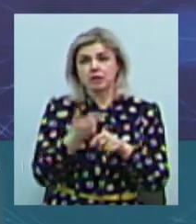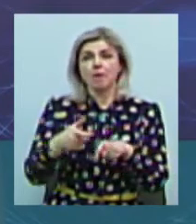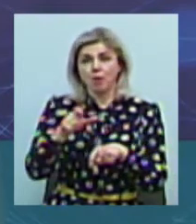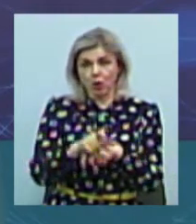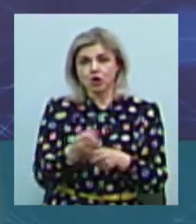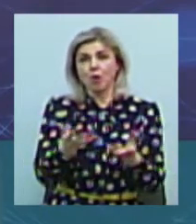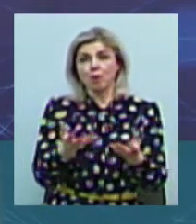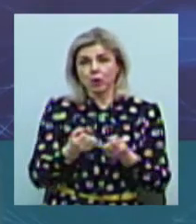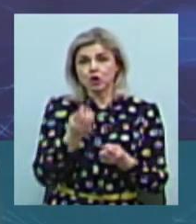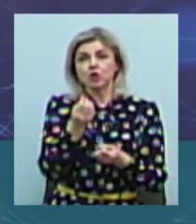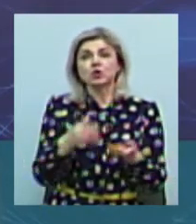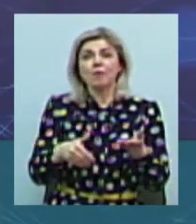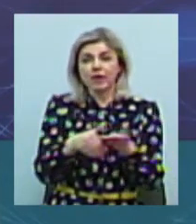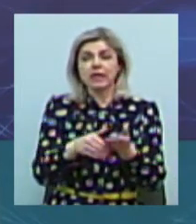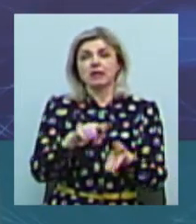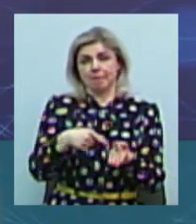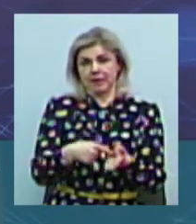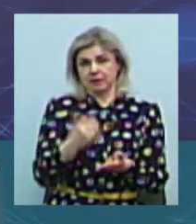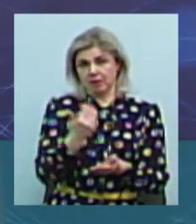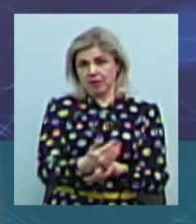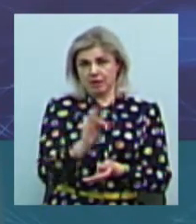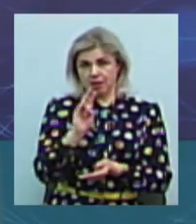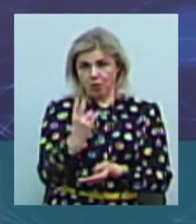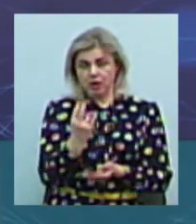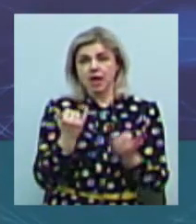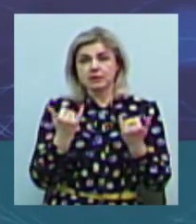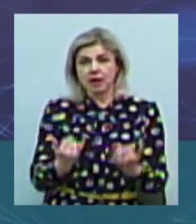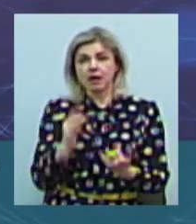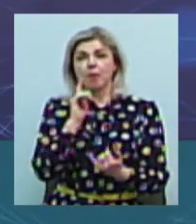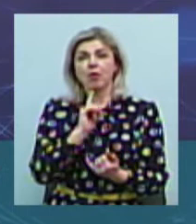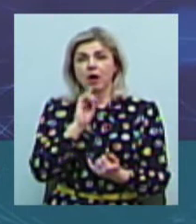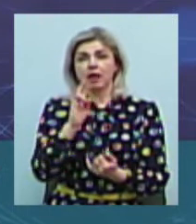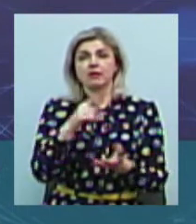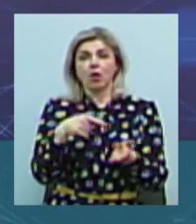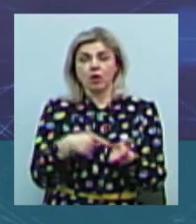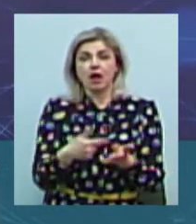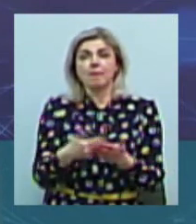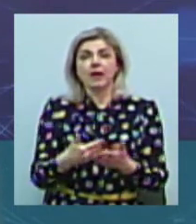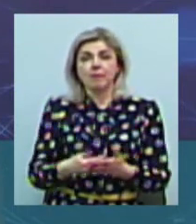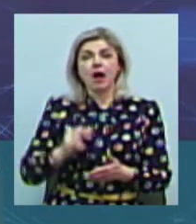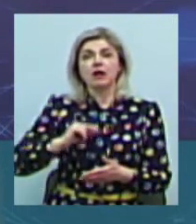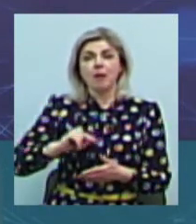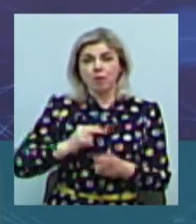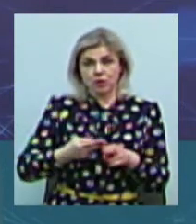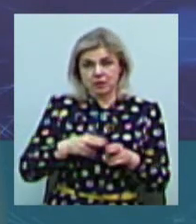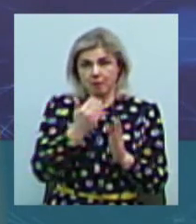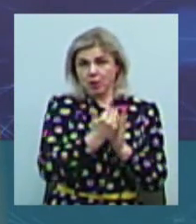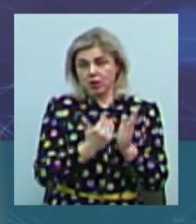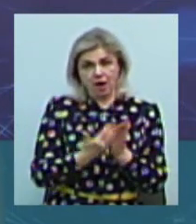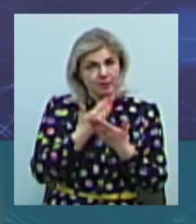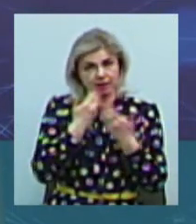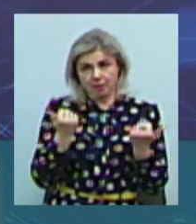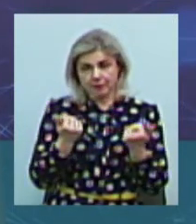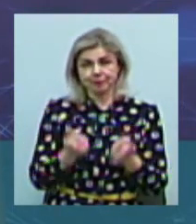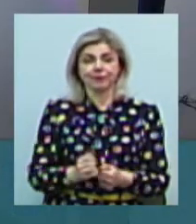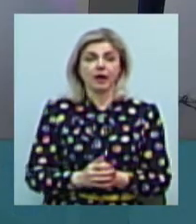місто Миколаїв. Тому що зараз поки що в Миколаєві прикладів роботи цієї програми нема. А взагалі,